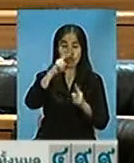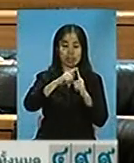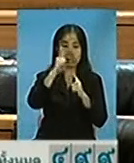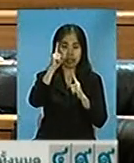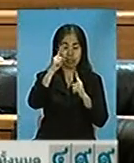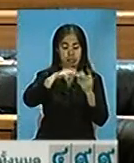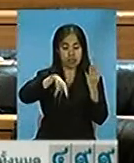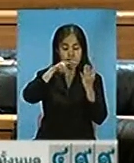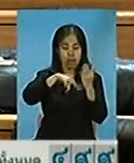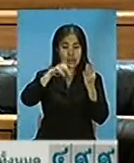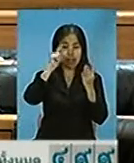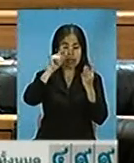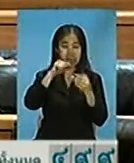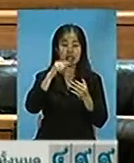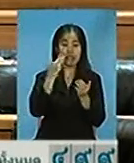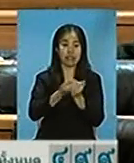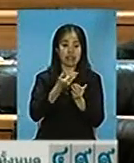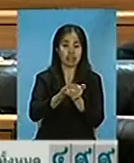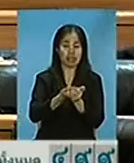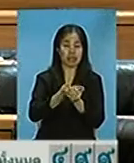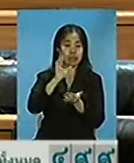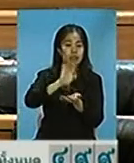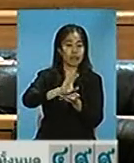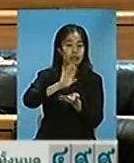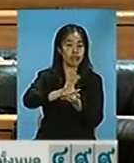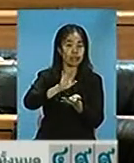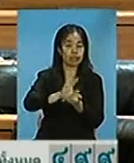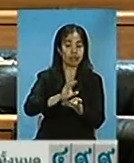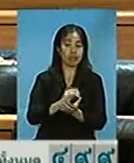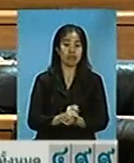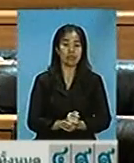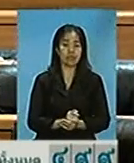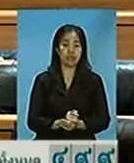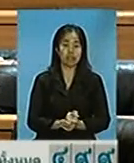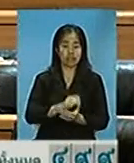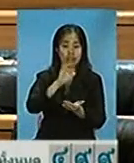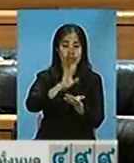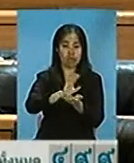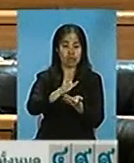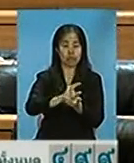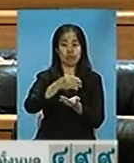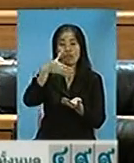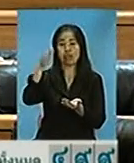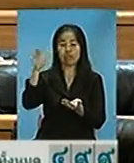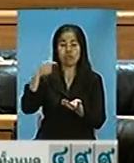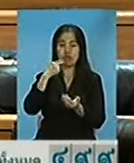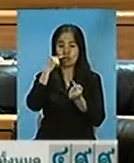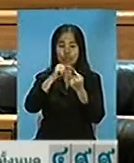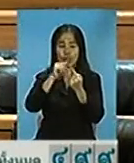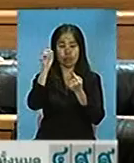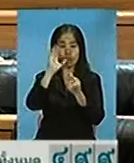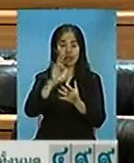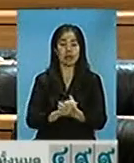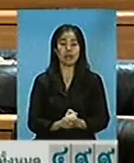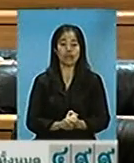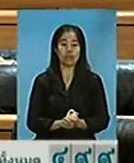มกันก่อนก็คือเงินของกองทุนเนี่ยเป็นกองทุนอื่นนะครับเราจะไม่พูดถึงเพราะว่าจะเป็น